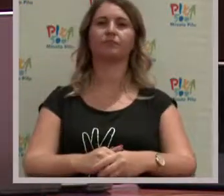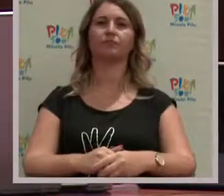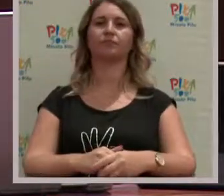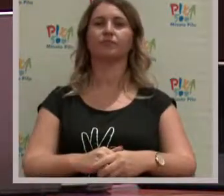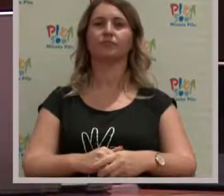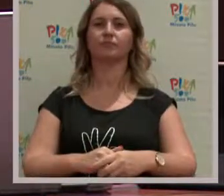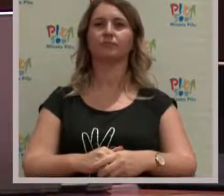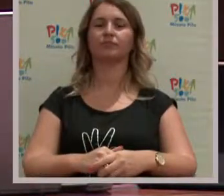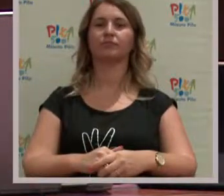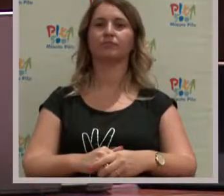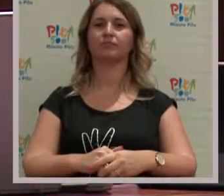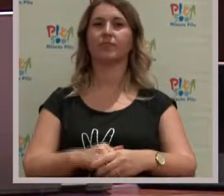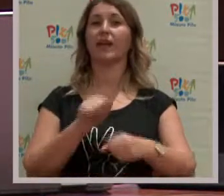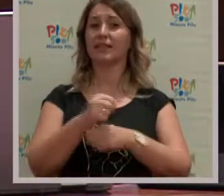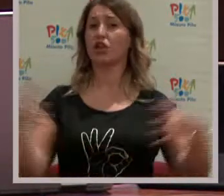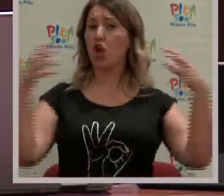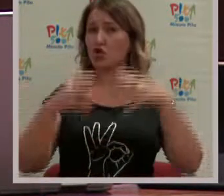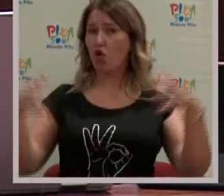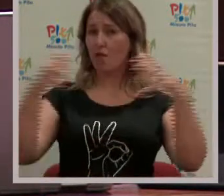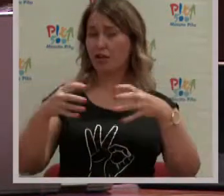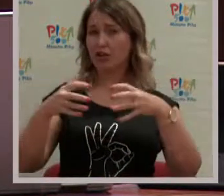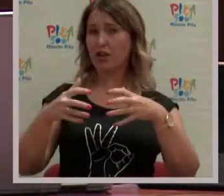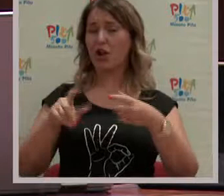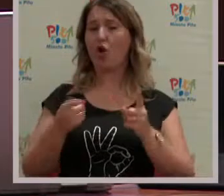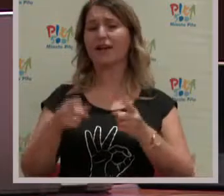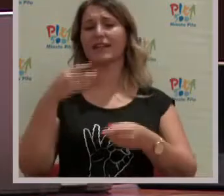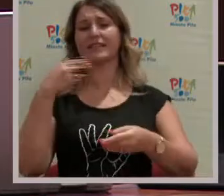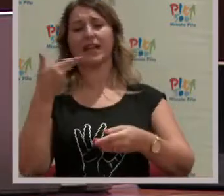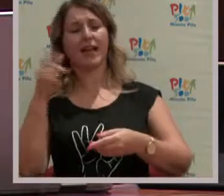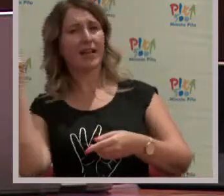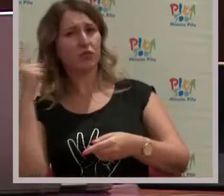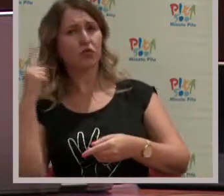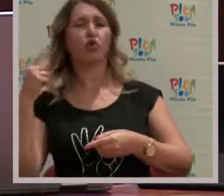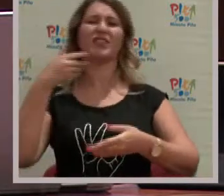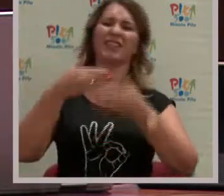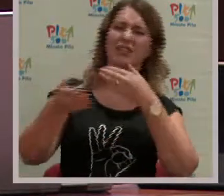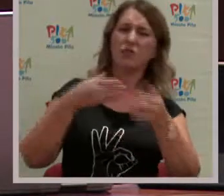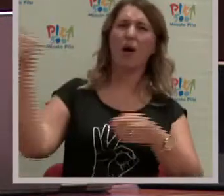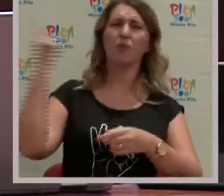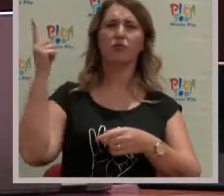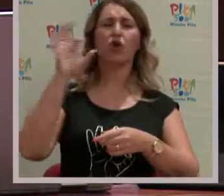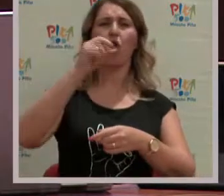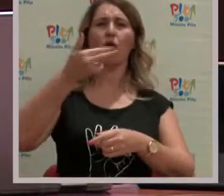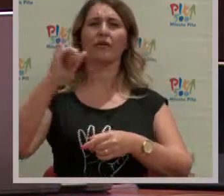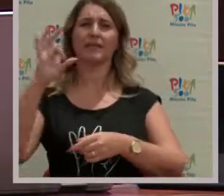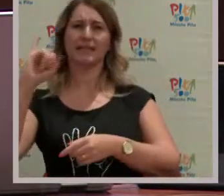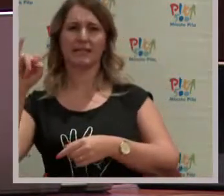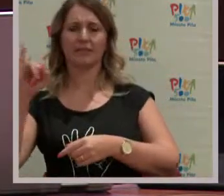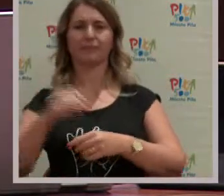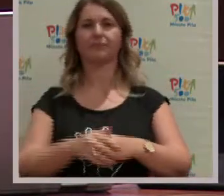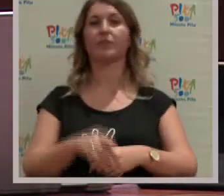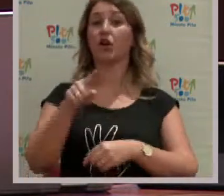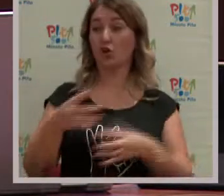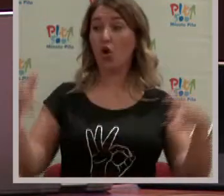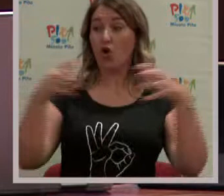Stowarzyszenia Organizacji Niesłyszących, Słabo Słyszących Internautów ONSI. Stowarzyszenie to